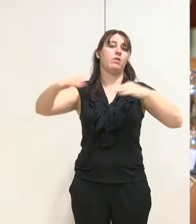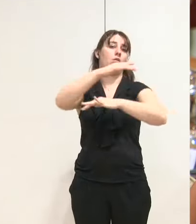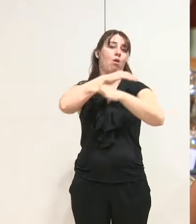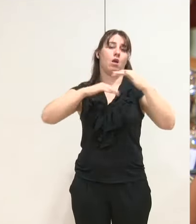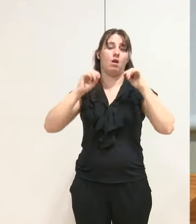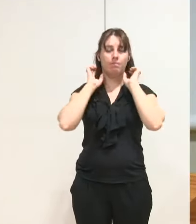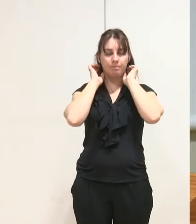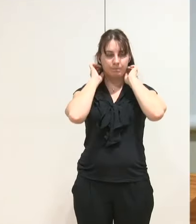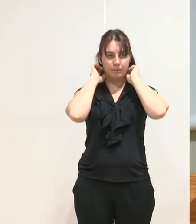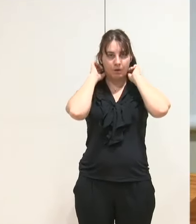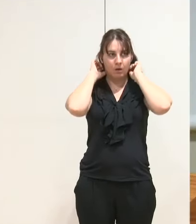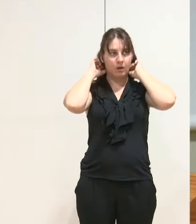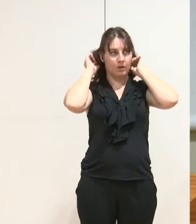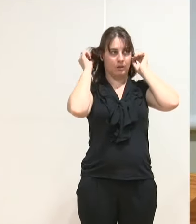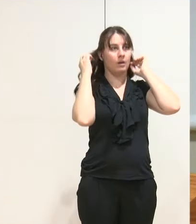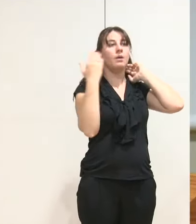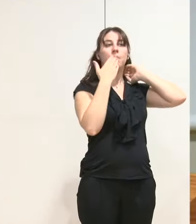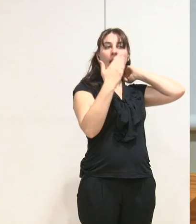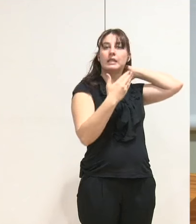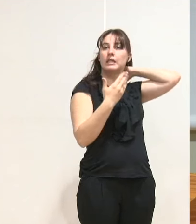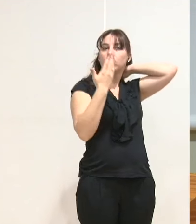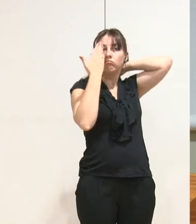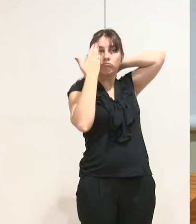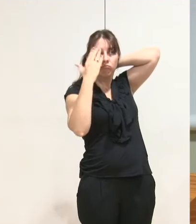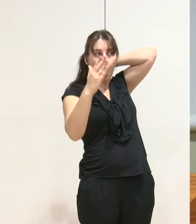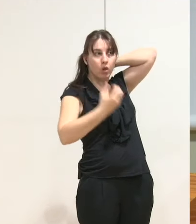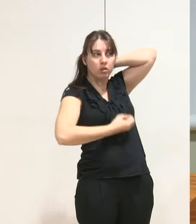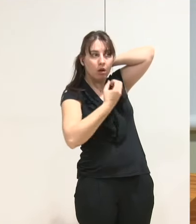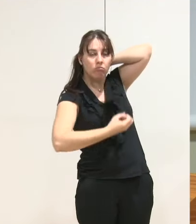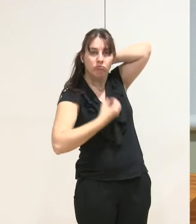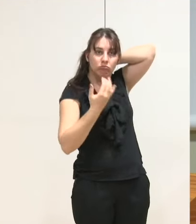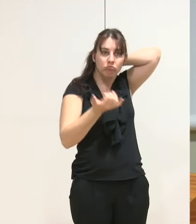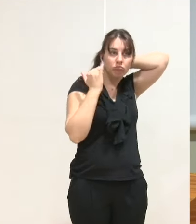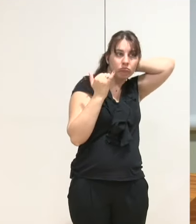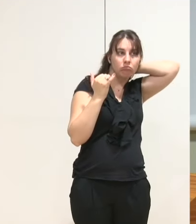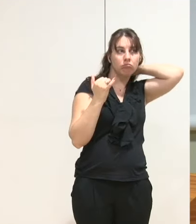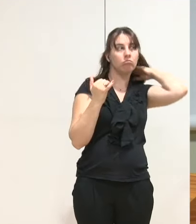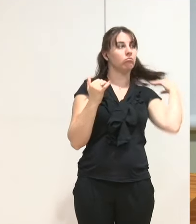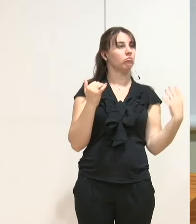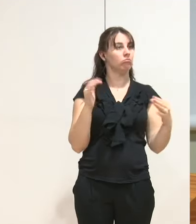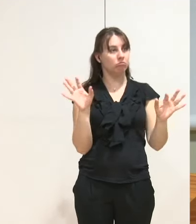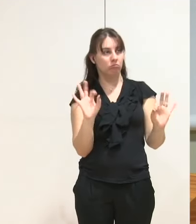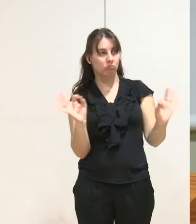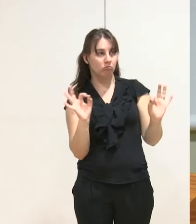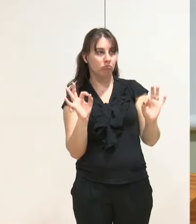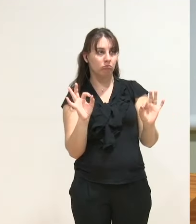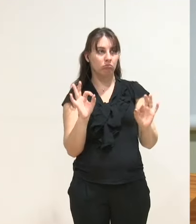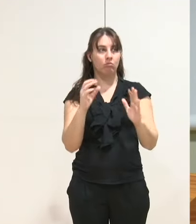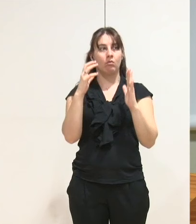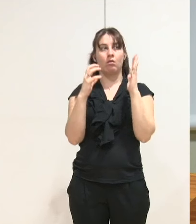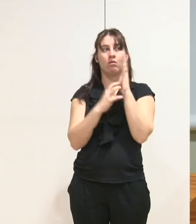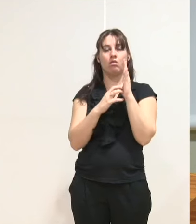environnementale merci il a-t-il d'autres intervention non je mets donc la